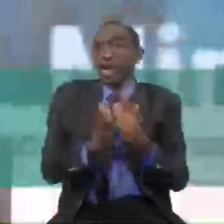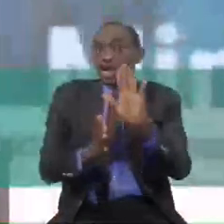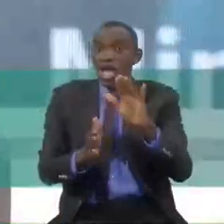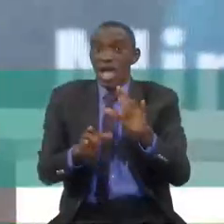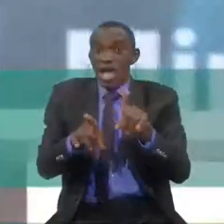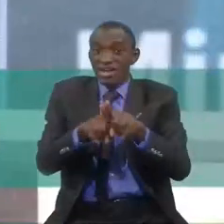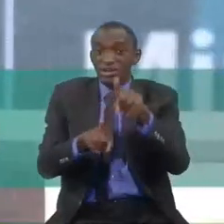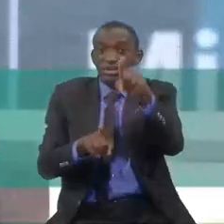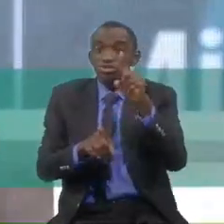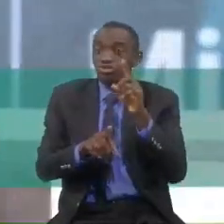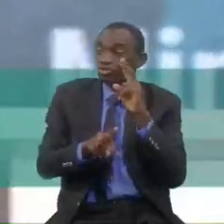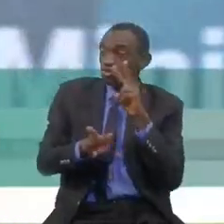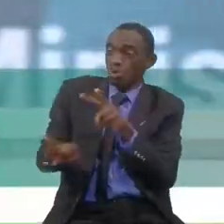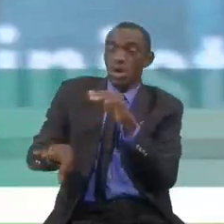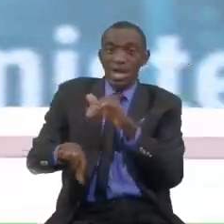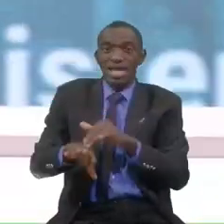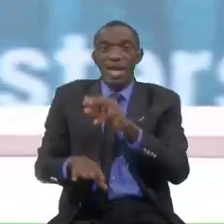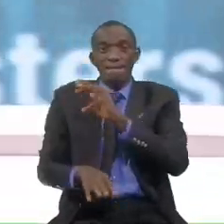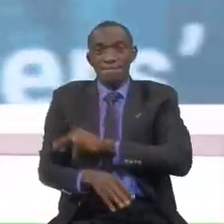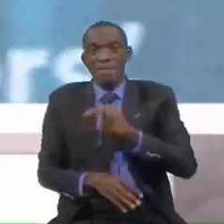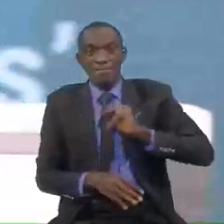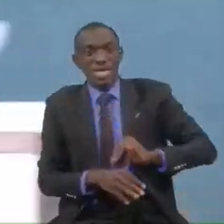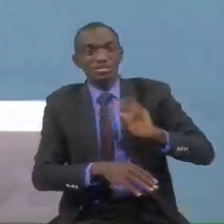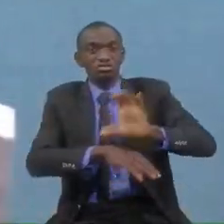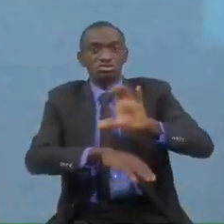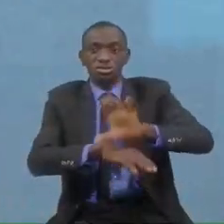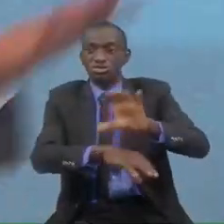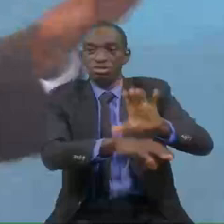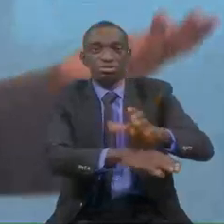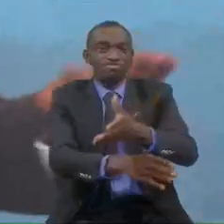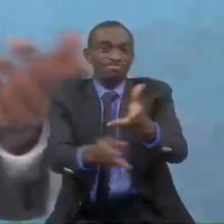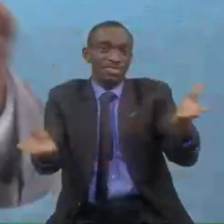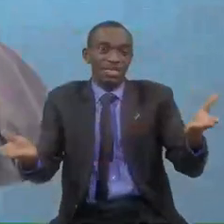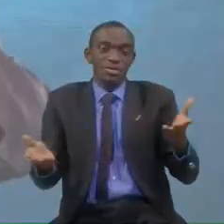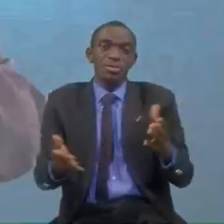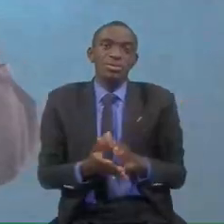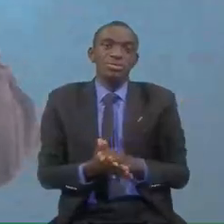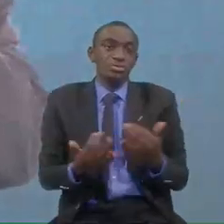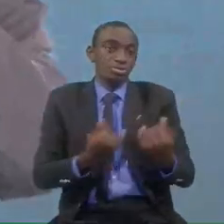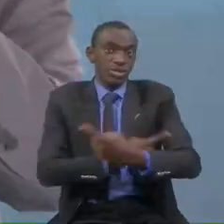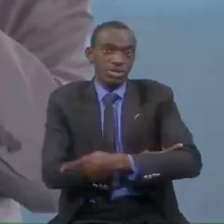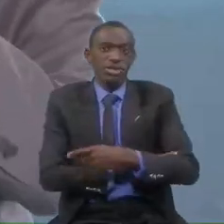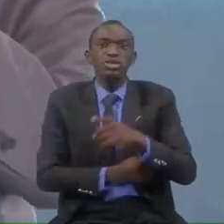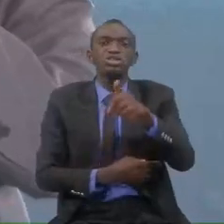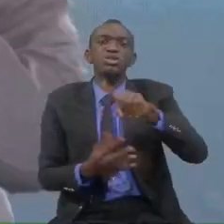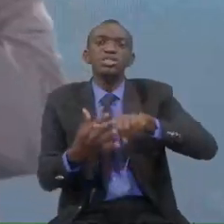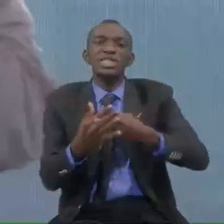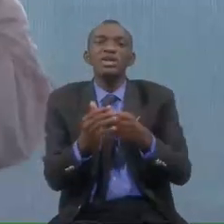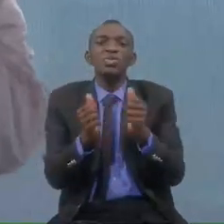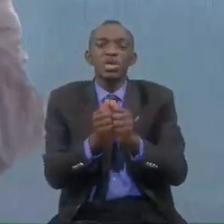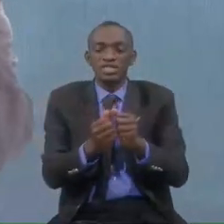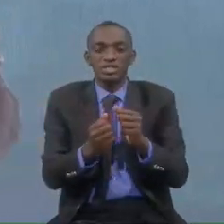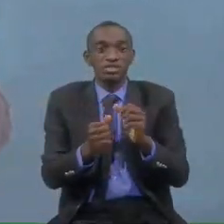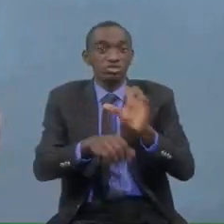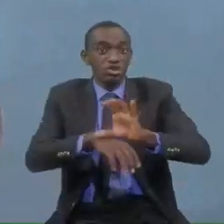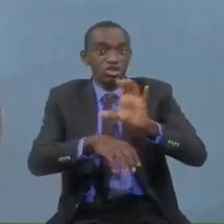Comme nous considérons, nous voyons les membres de l'église du jour, à commencer par les églises